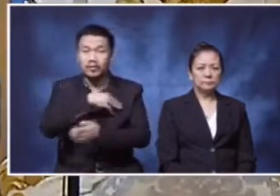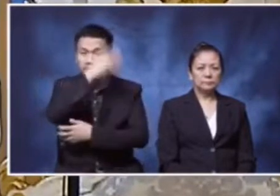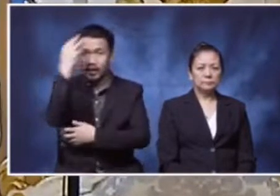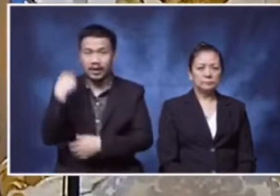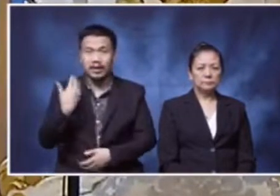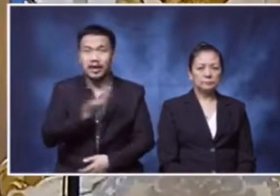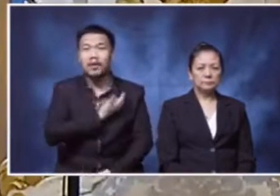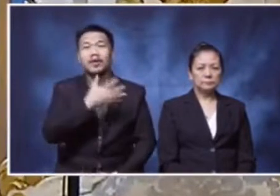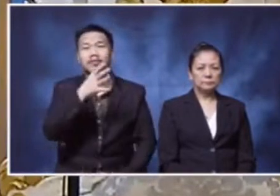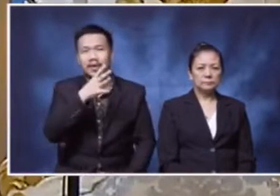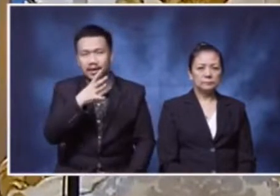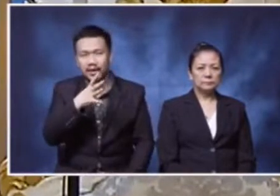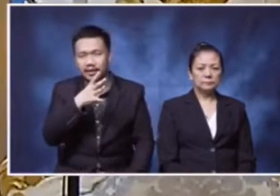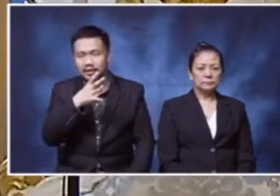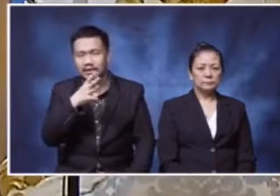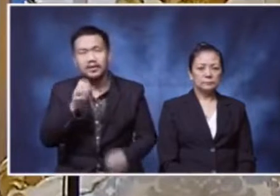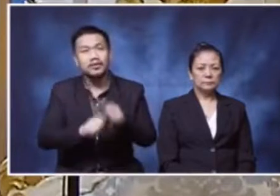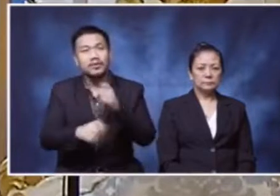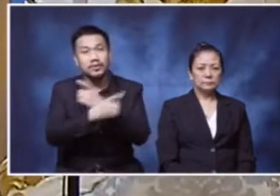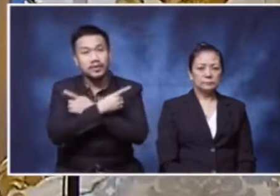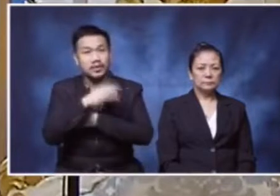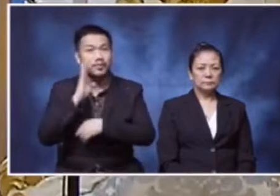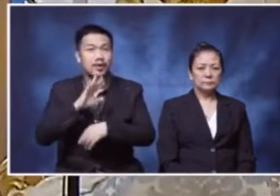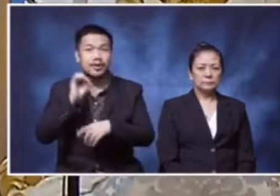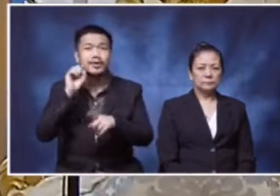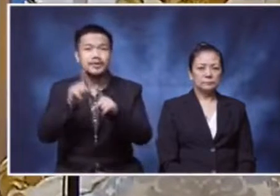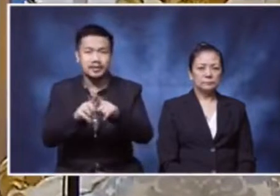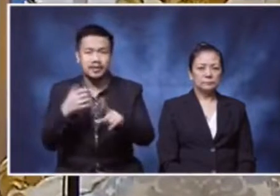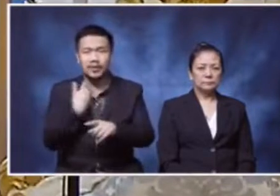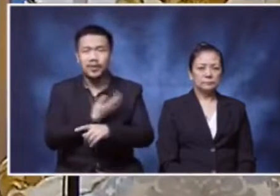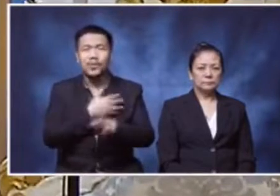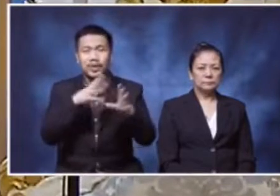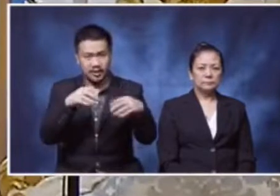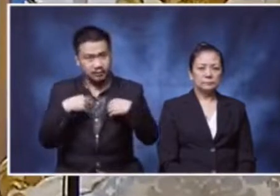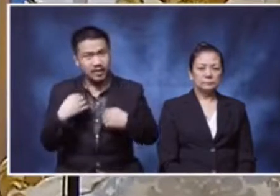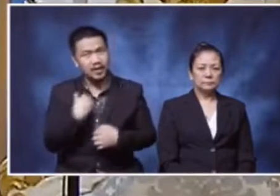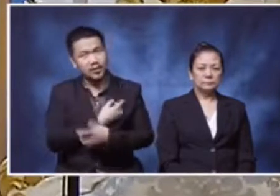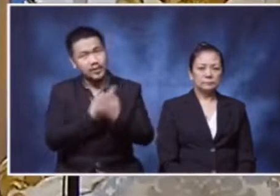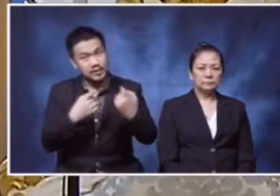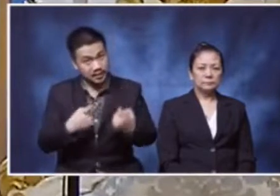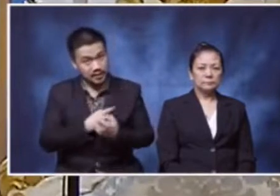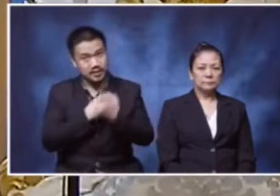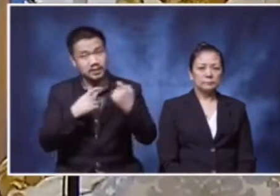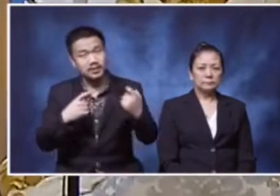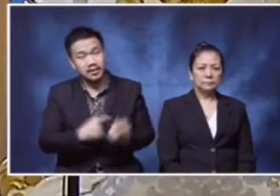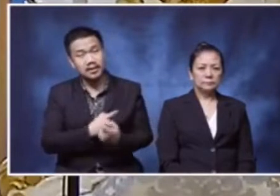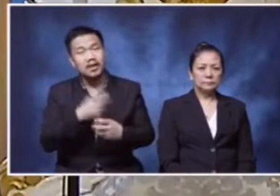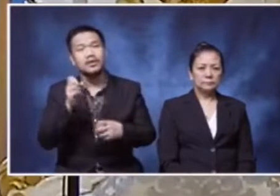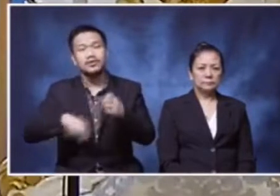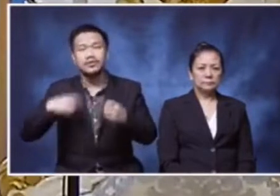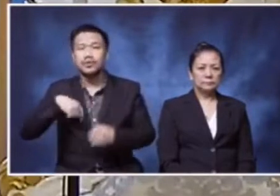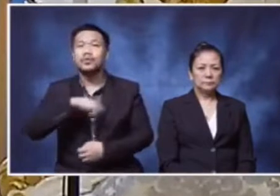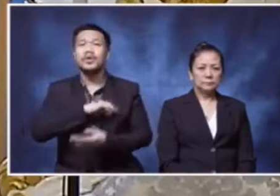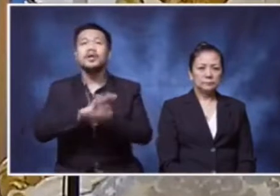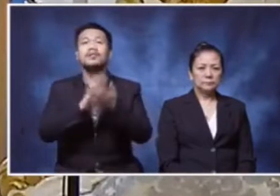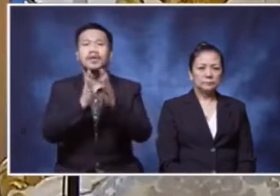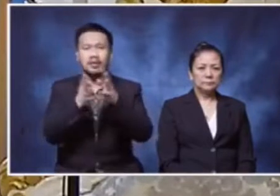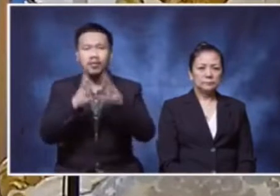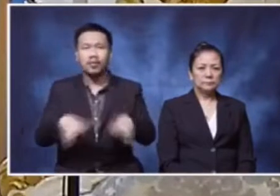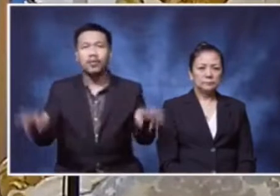ina. Kaya mga kapatid, aminin natin ang ating mga kasalanan upang tayo maging